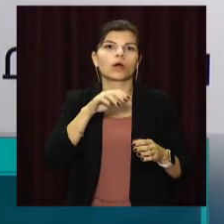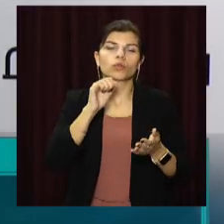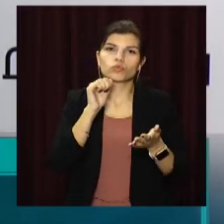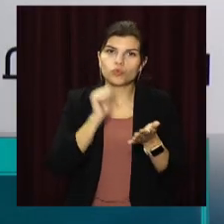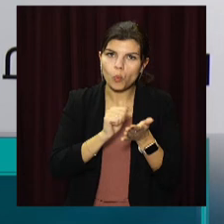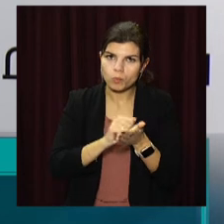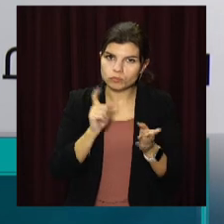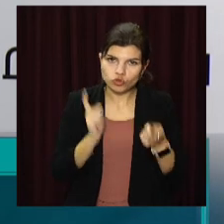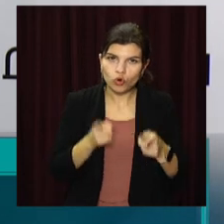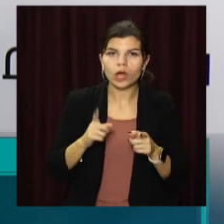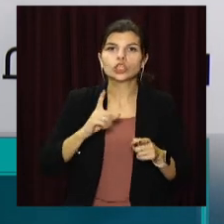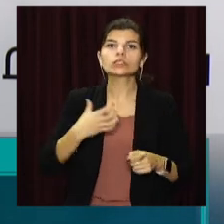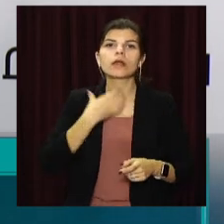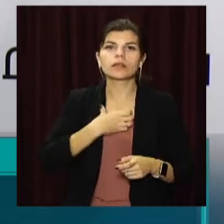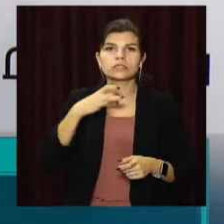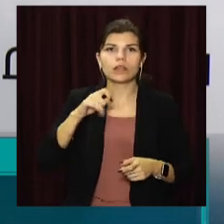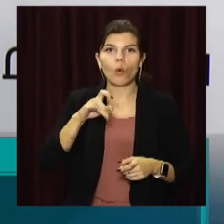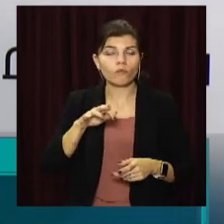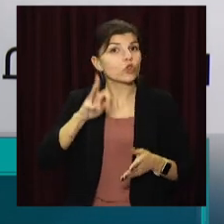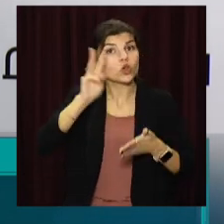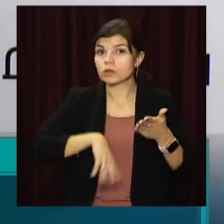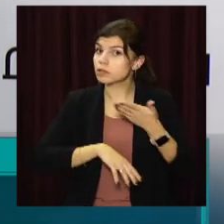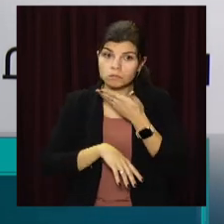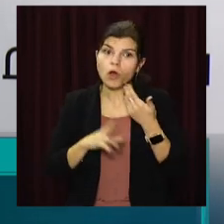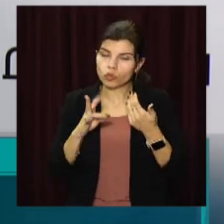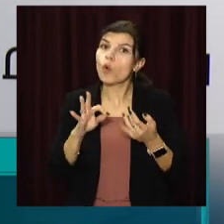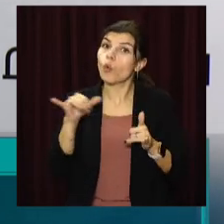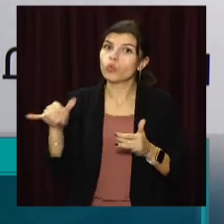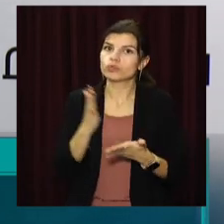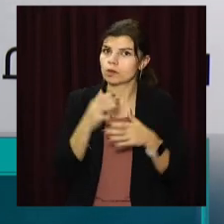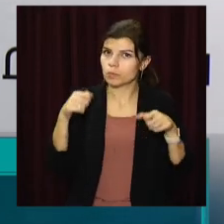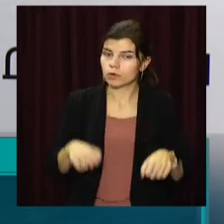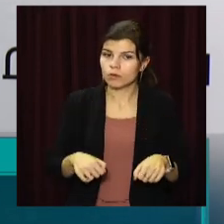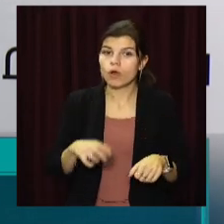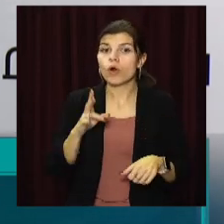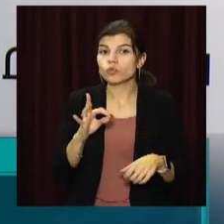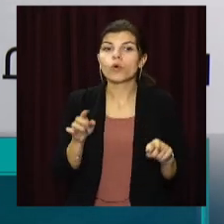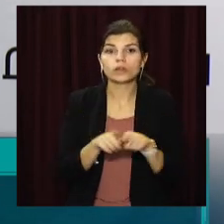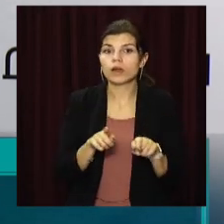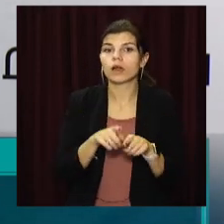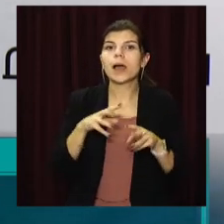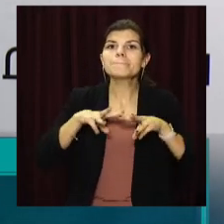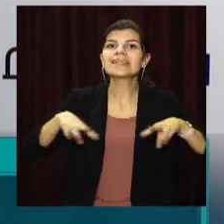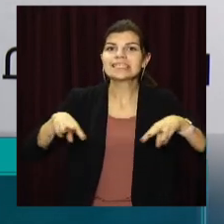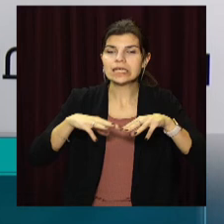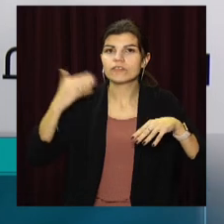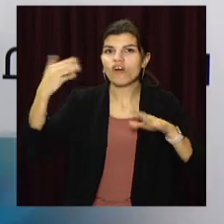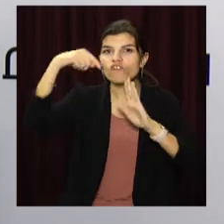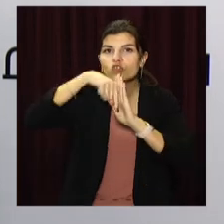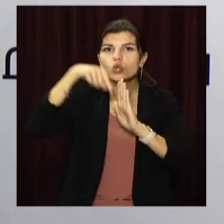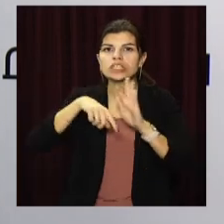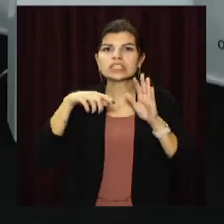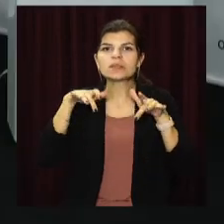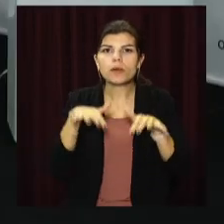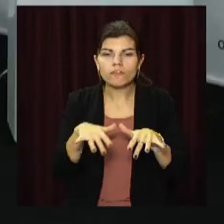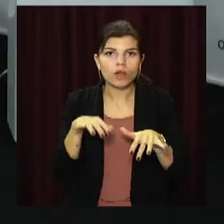справжні, щоб був страховий поліс. Ну, поки не штрафують, але вже мають на це право. Ну, нема так само вказівки від Міністерства внутрішніх справ